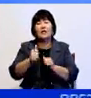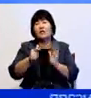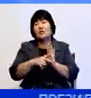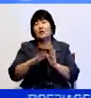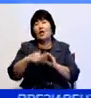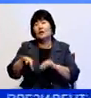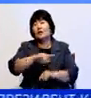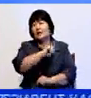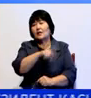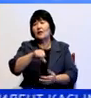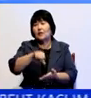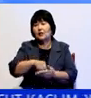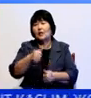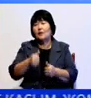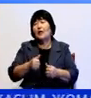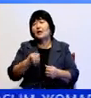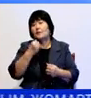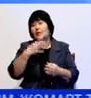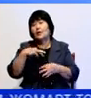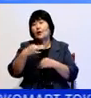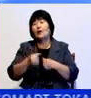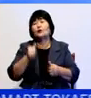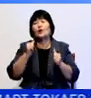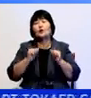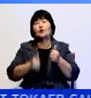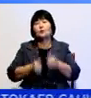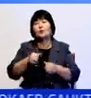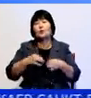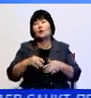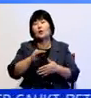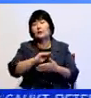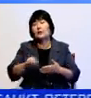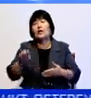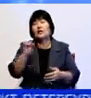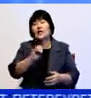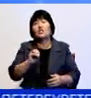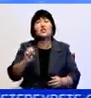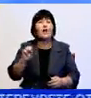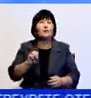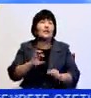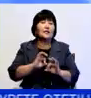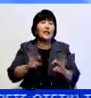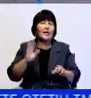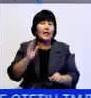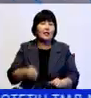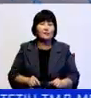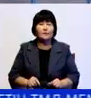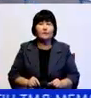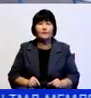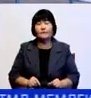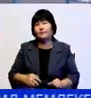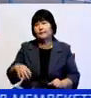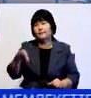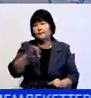ауданның кіл мықтылары бақ сынауда. Берекелі күздегі спорт тойының барысы туралы әріптесім Елжас Әбділда тарқатады.